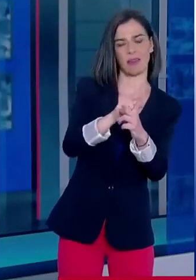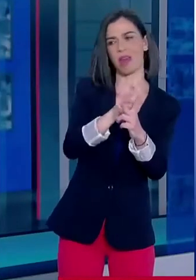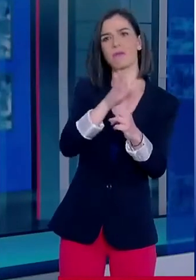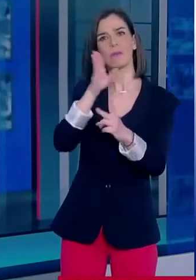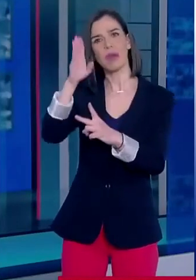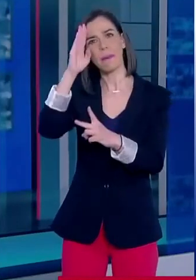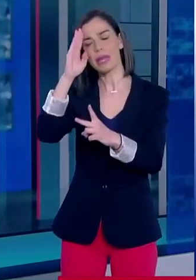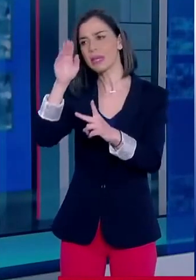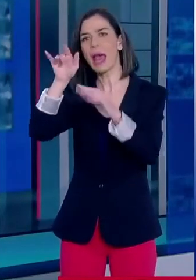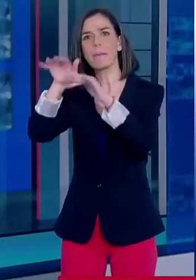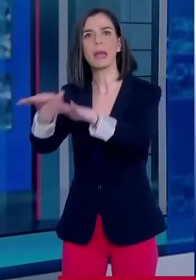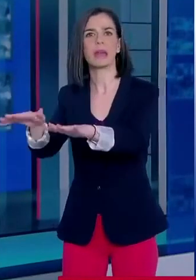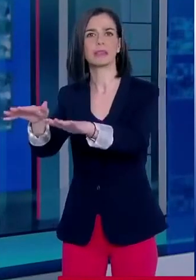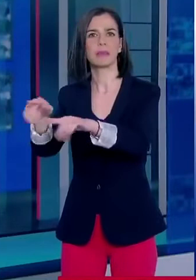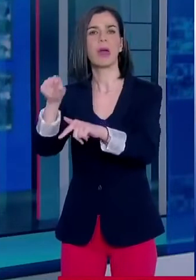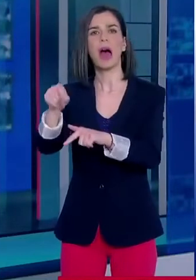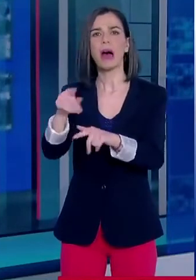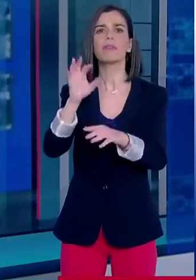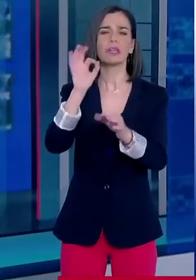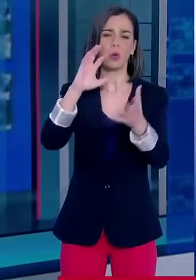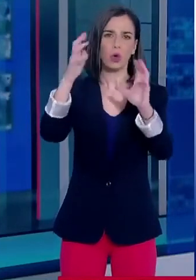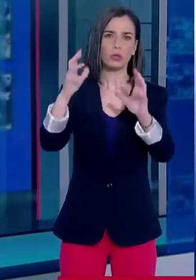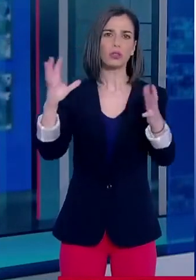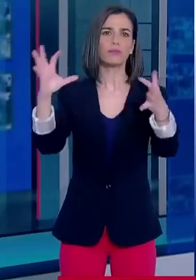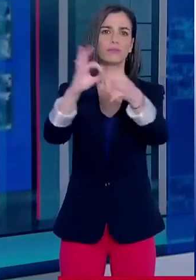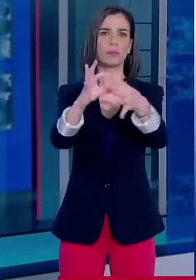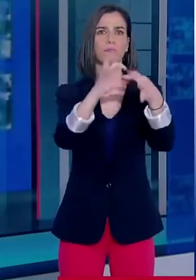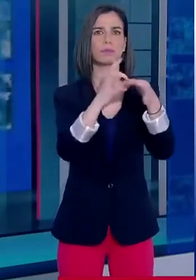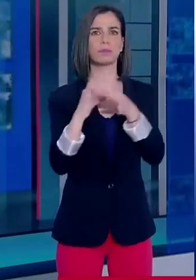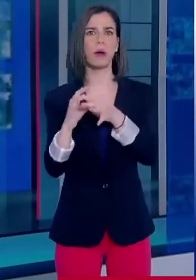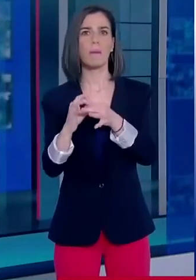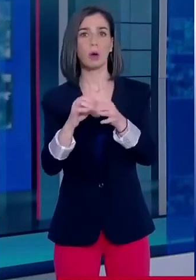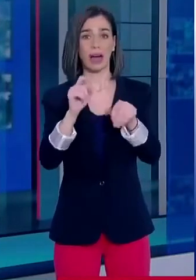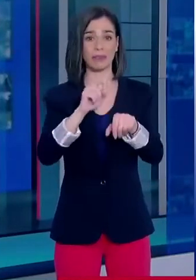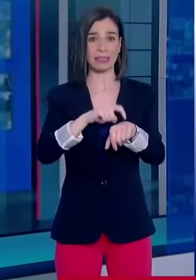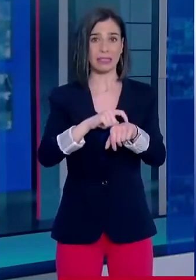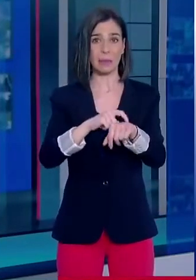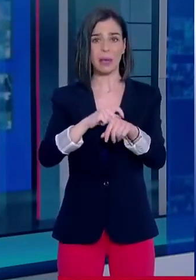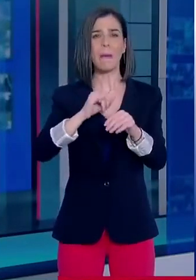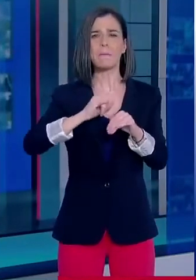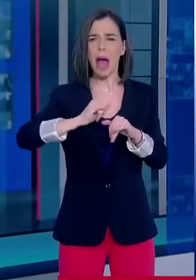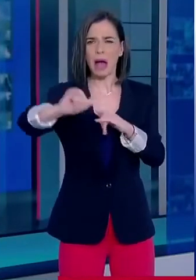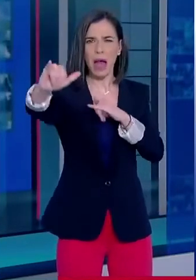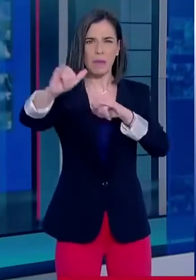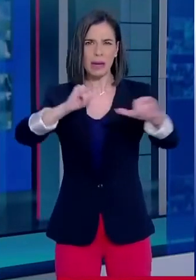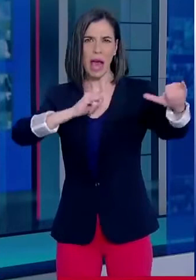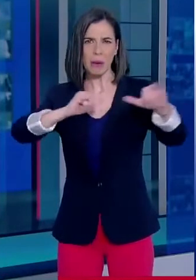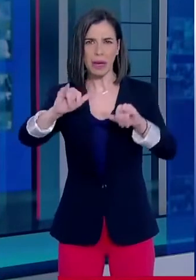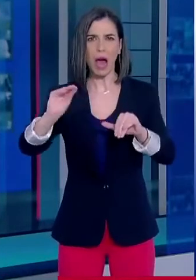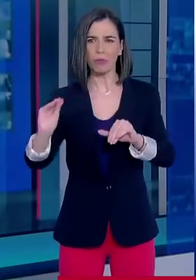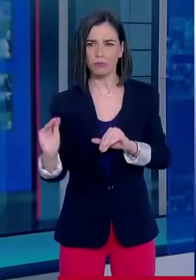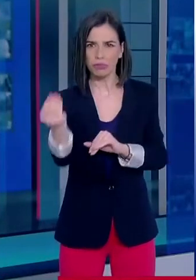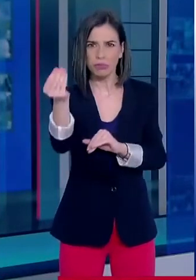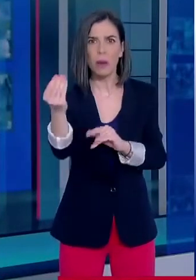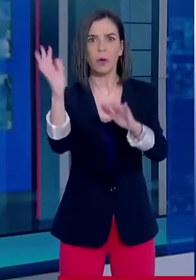αυτά δείχνουν πόσο συνδεδεμένος είναι ο κόσμος μας και πώς μια επιδημία στην άκρη της γης μπορεί σε σύντομο χρονικό διάστημα να επηρεάσει